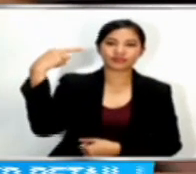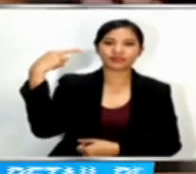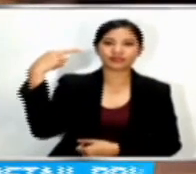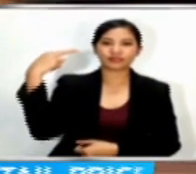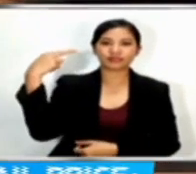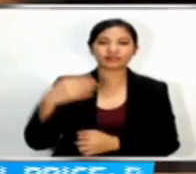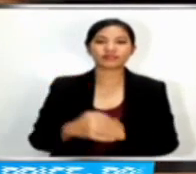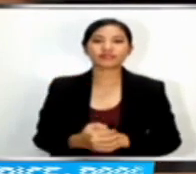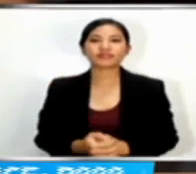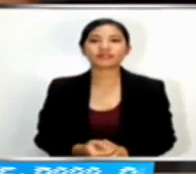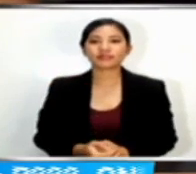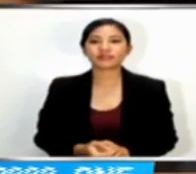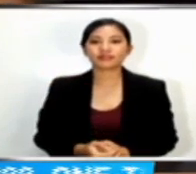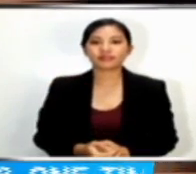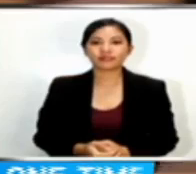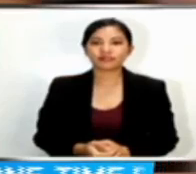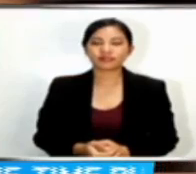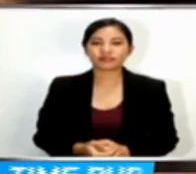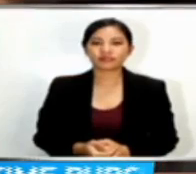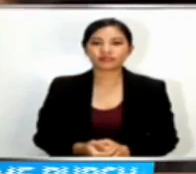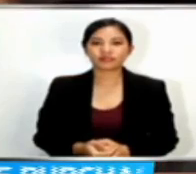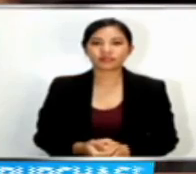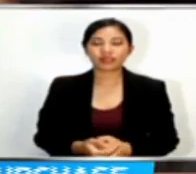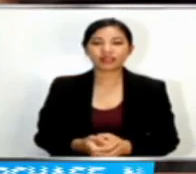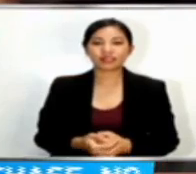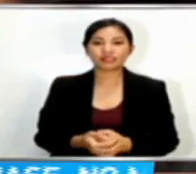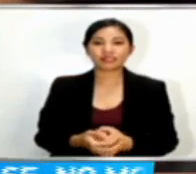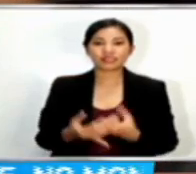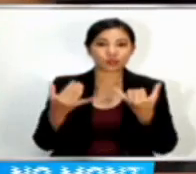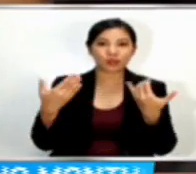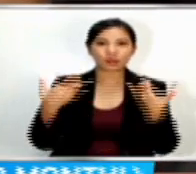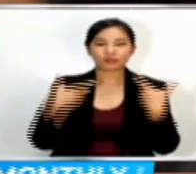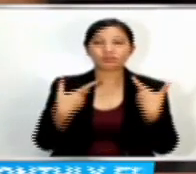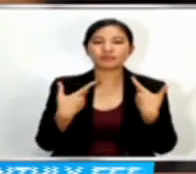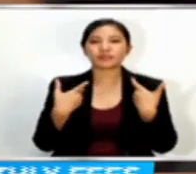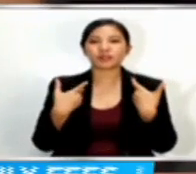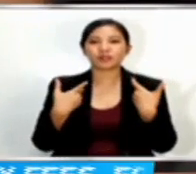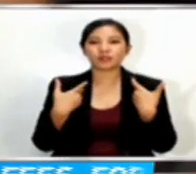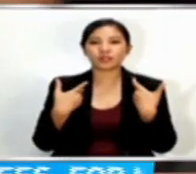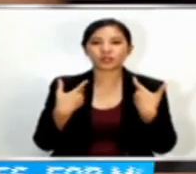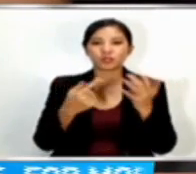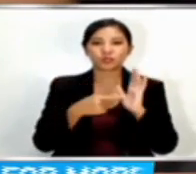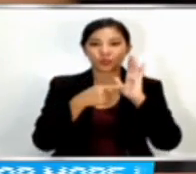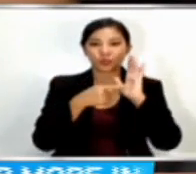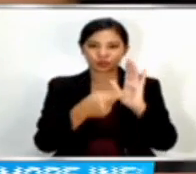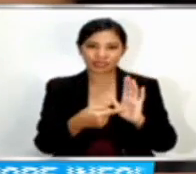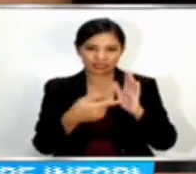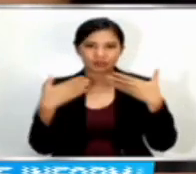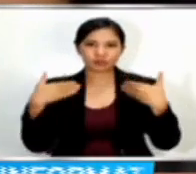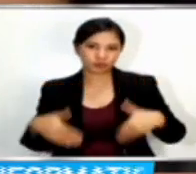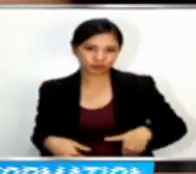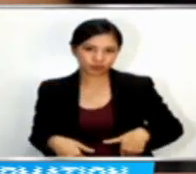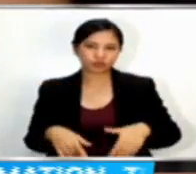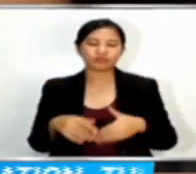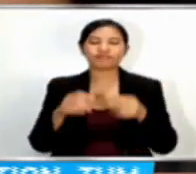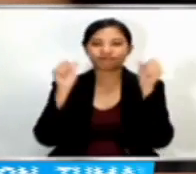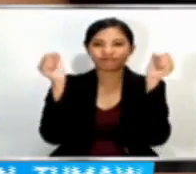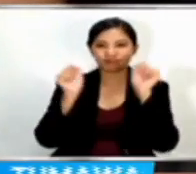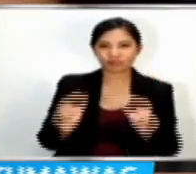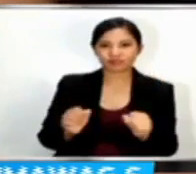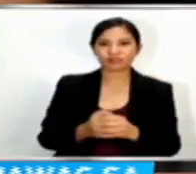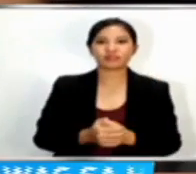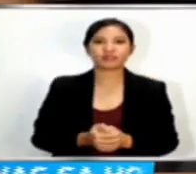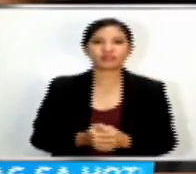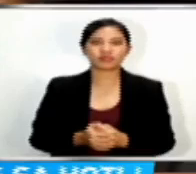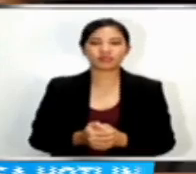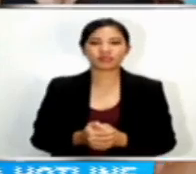doon dumating si Lorraine. Umikse na si Lorraine, nag-showdown kami. So, ayun na. So, papayag ba naman si Melody na maagaw